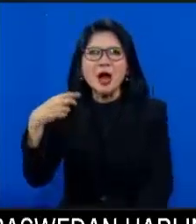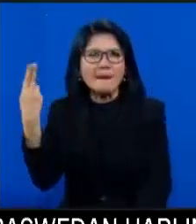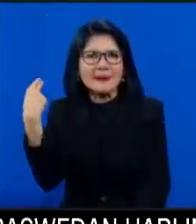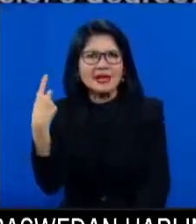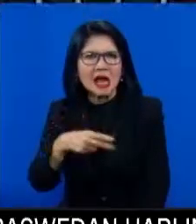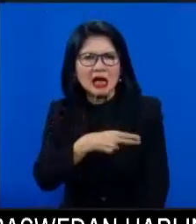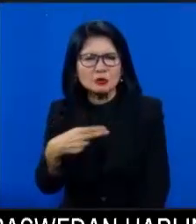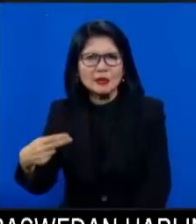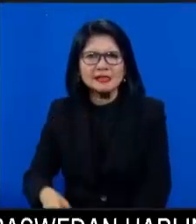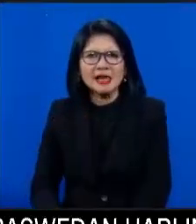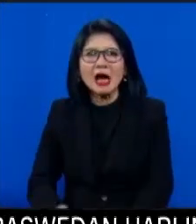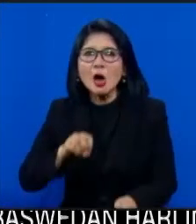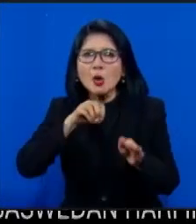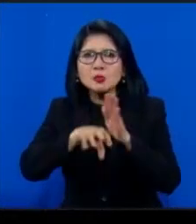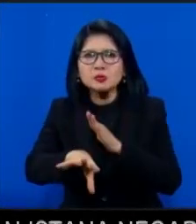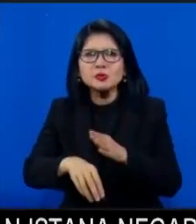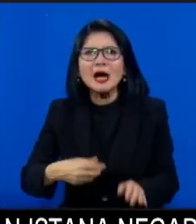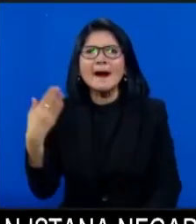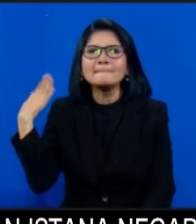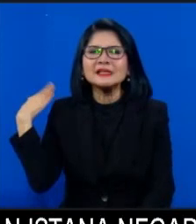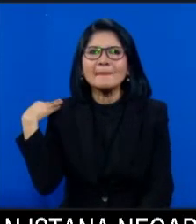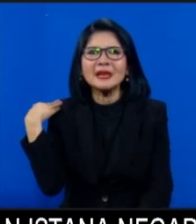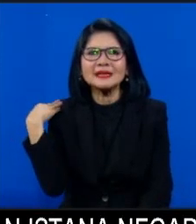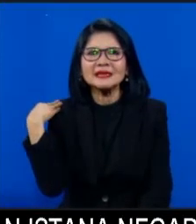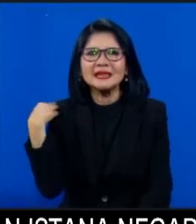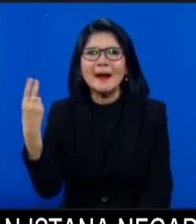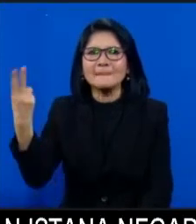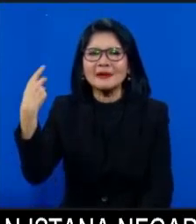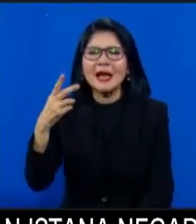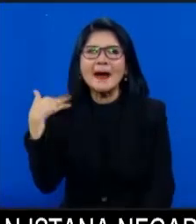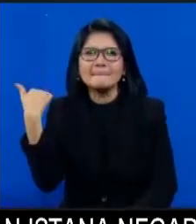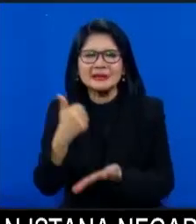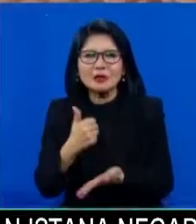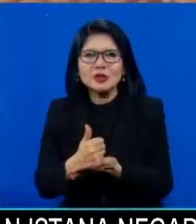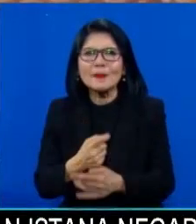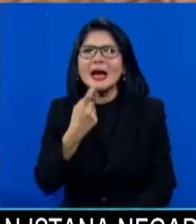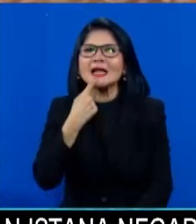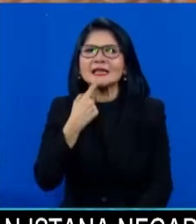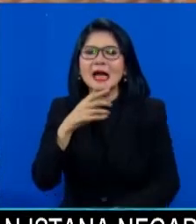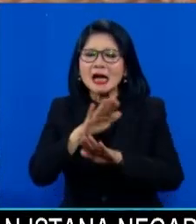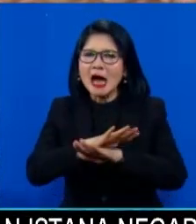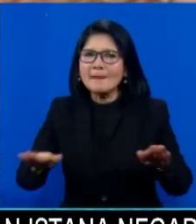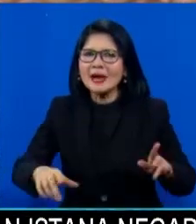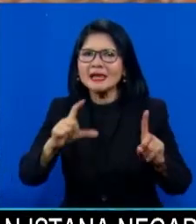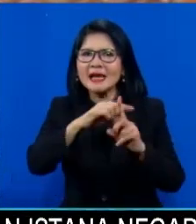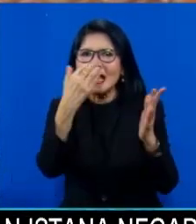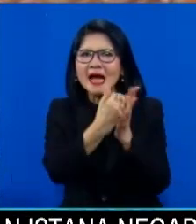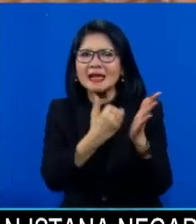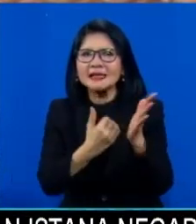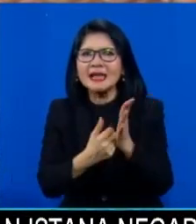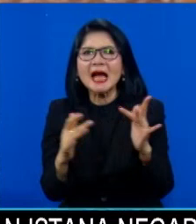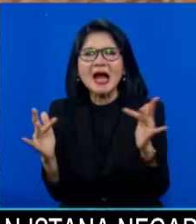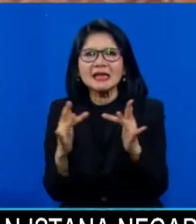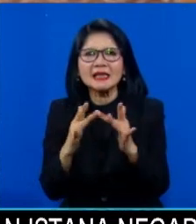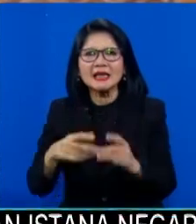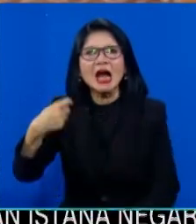Bjorka membocorkan data pejabat pemerintah yang dinilai bertanggung jawab soal keamanan data cyber, yakni data pribadi Menteri